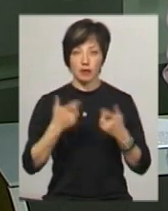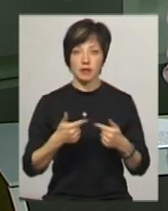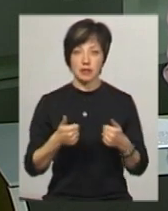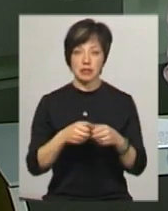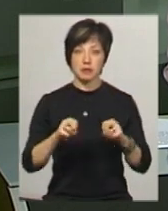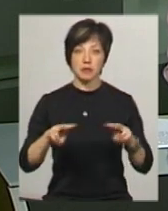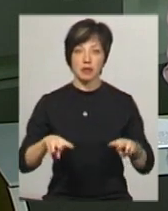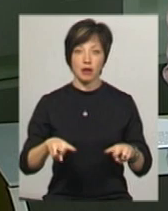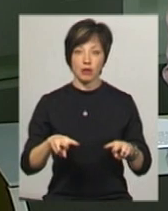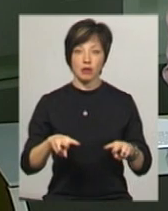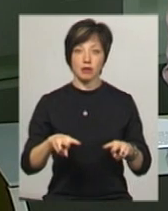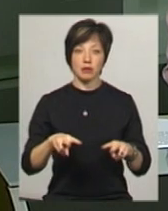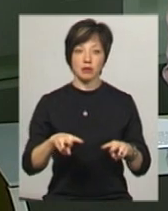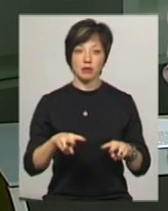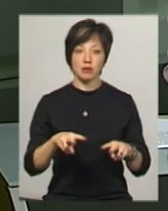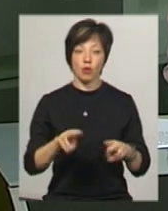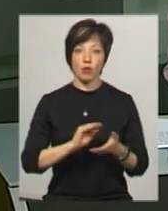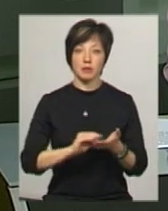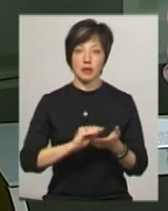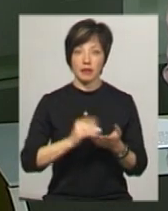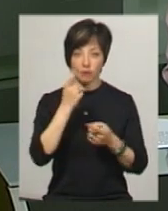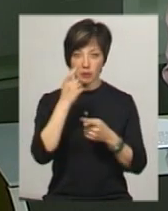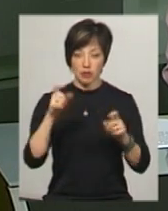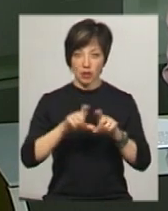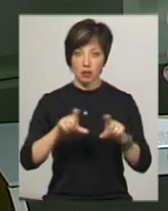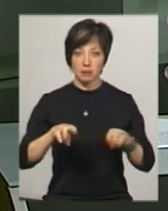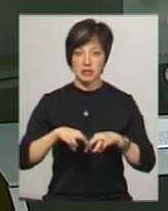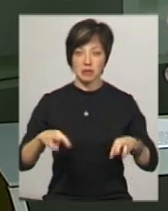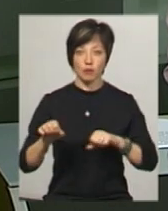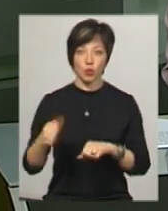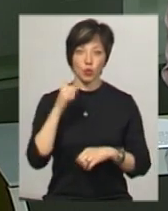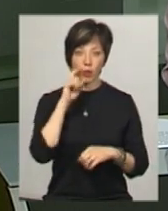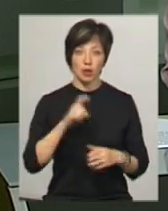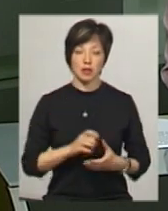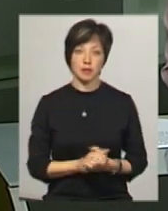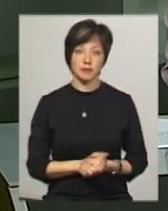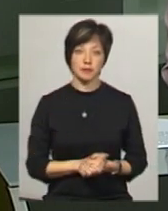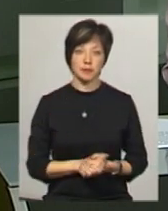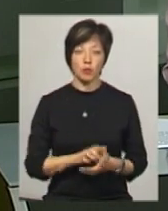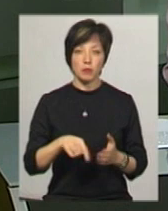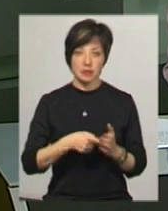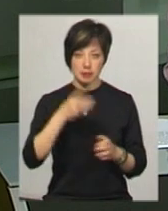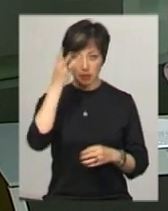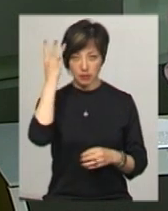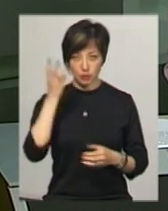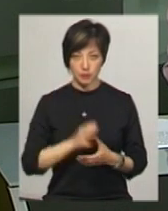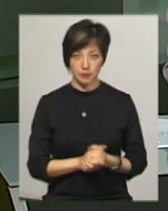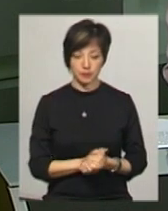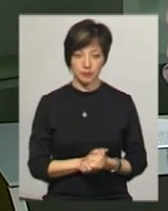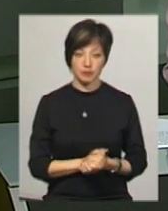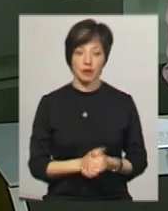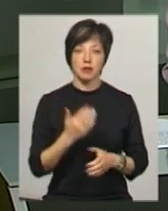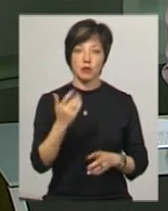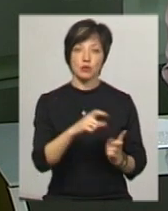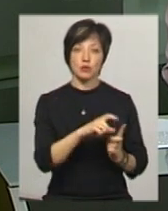відділення спеціальних кореспондентів інформаційного агентства Міністерства оборони України у місті Хмельницькому Андрій Агеєв. За